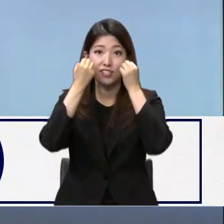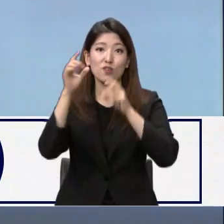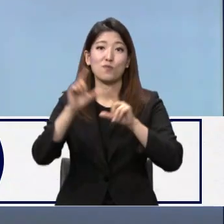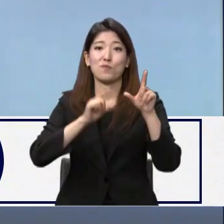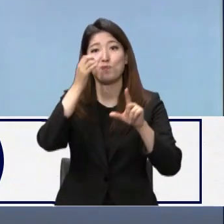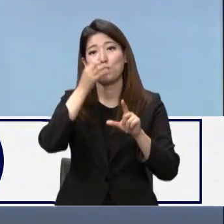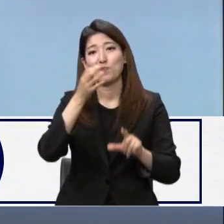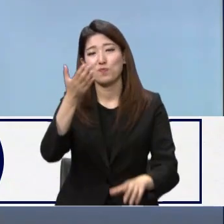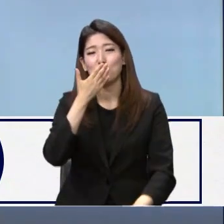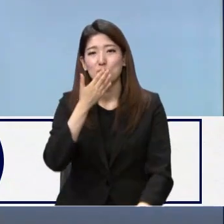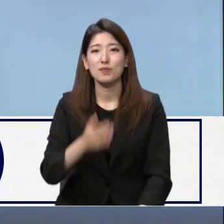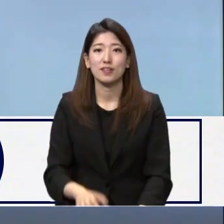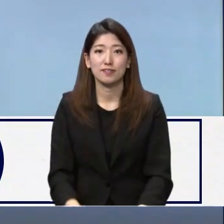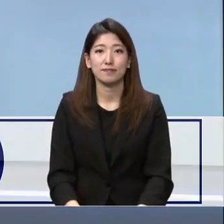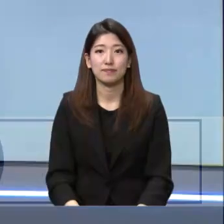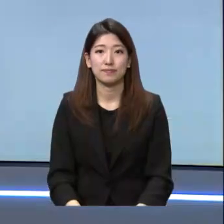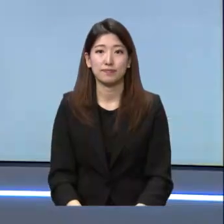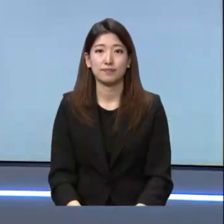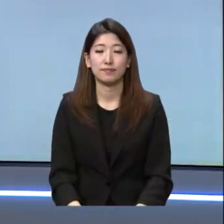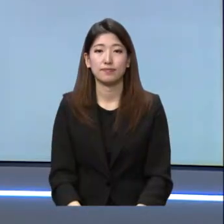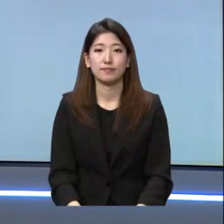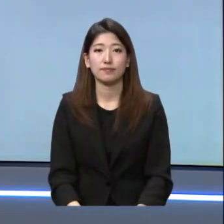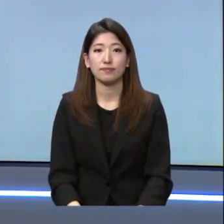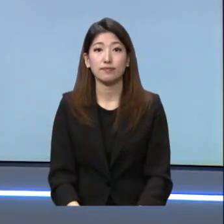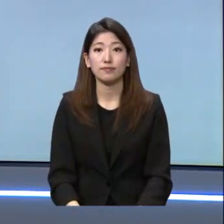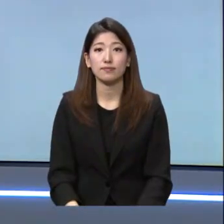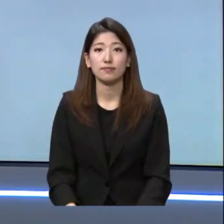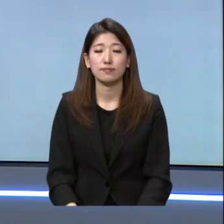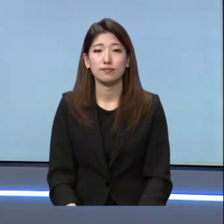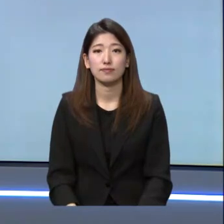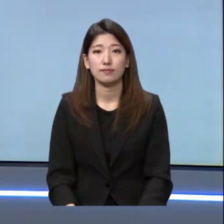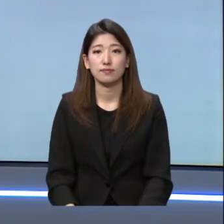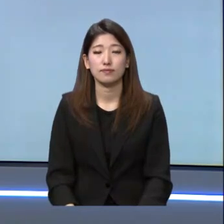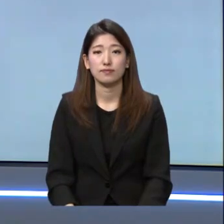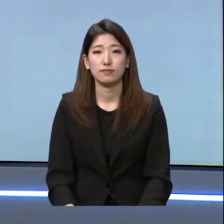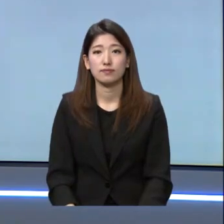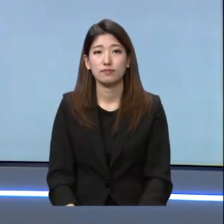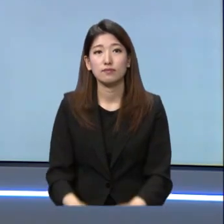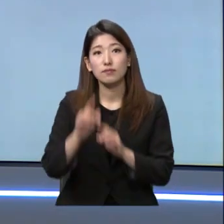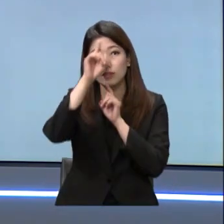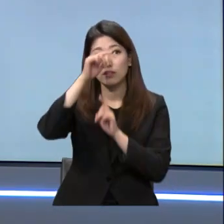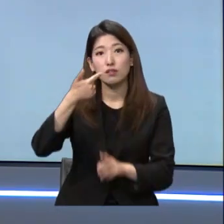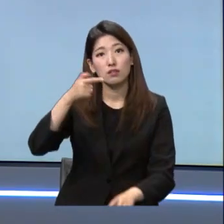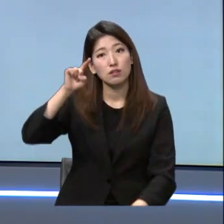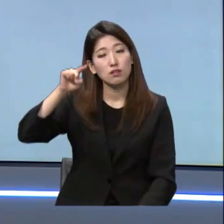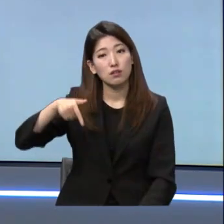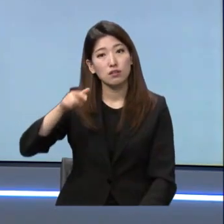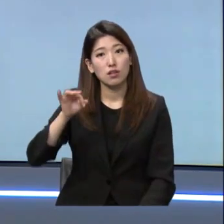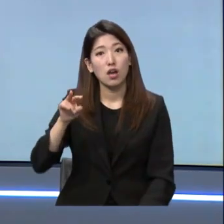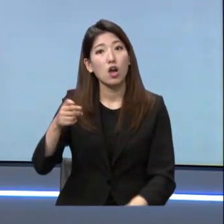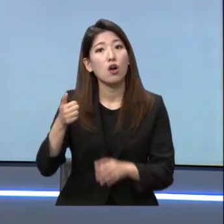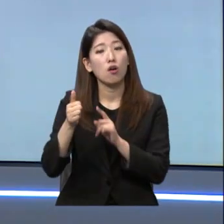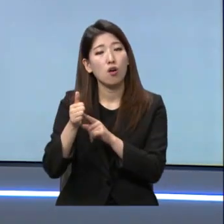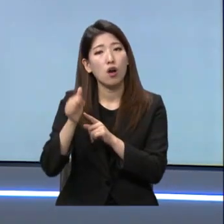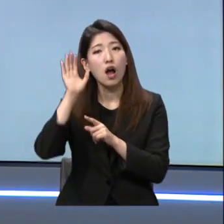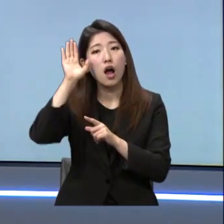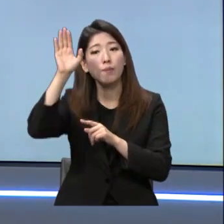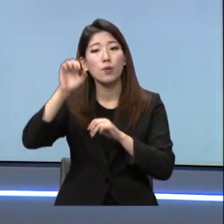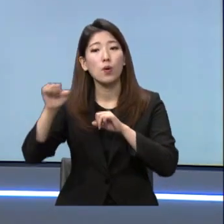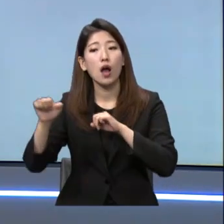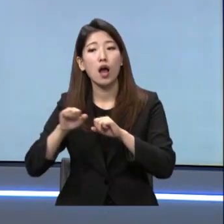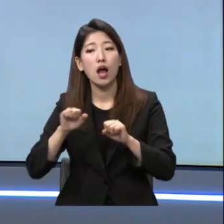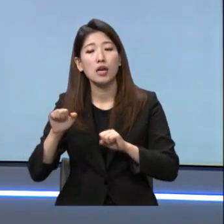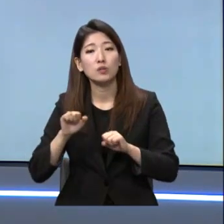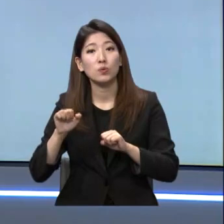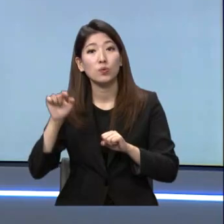지금 저희가 하는 이런 얘기들 이낙연 전 대표의 향후 행보 사실 가장 좀 관심이 가는 사람은